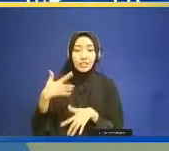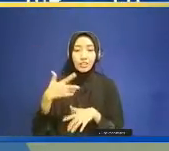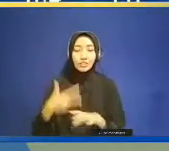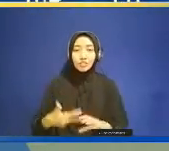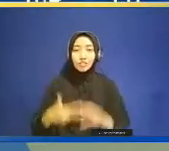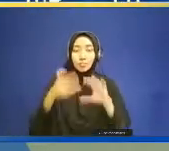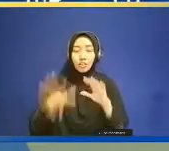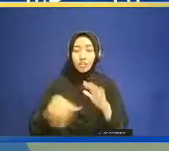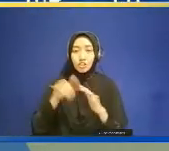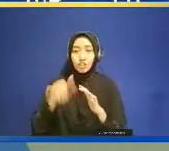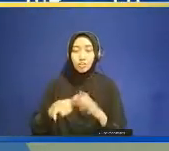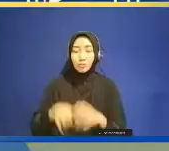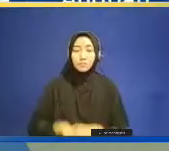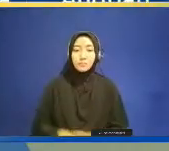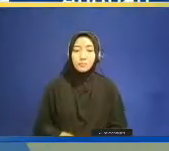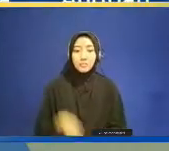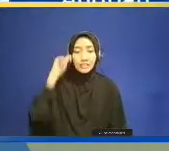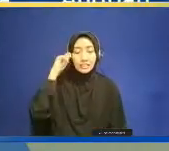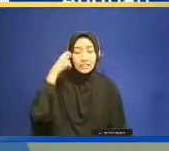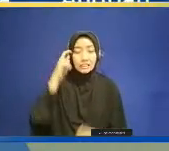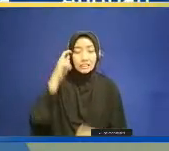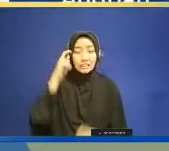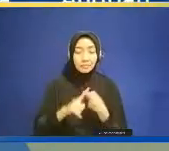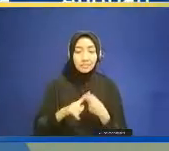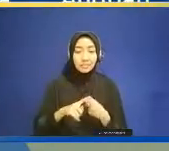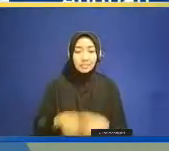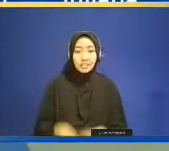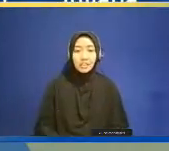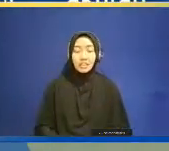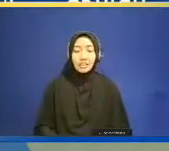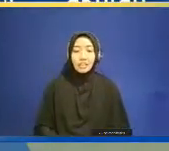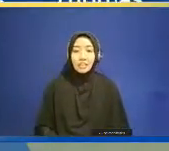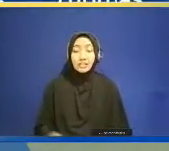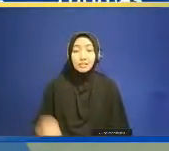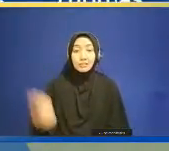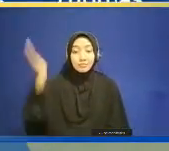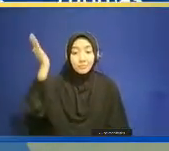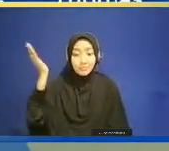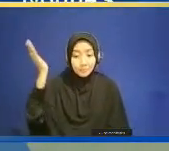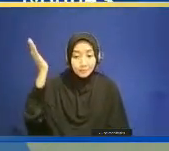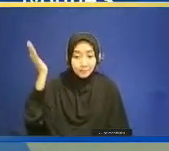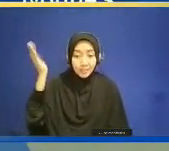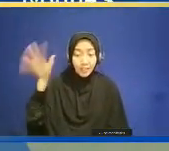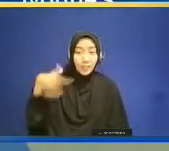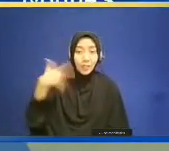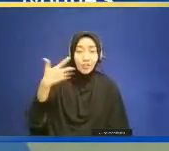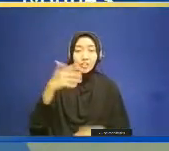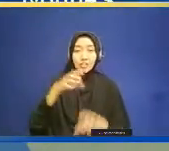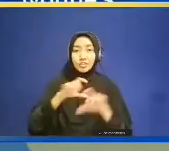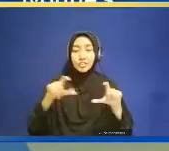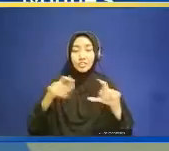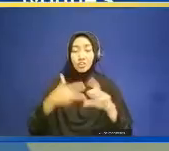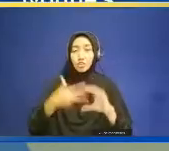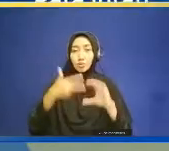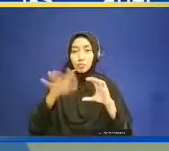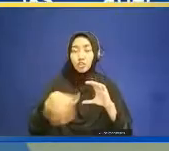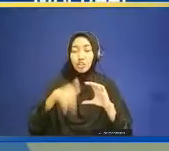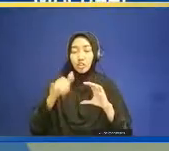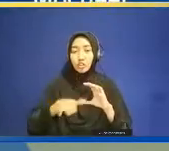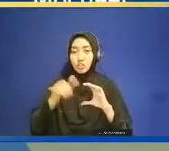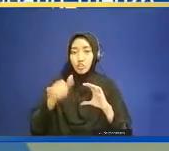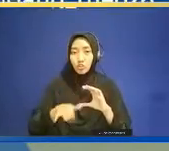komentar YouTube ia teman-teman Link kahut yang tercantum di layar maupun di kolom Chat Zoom atau kolom komentar